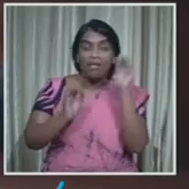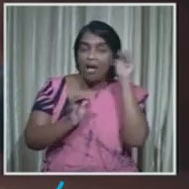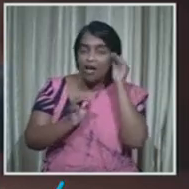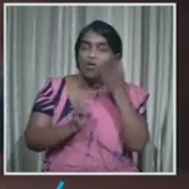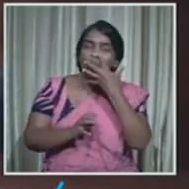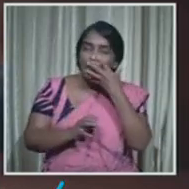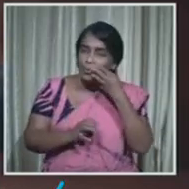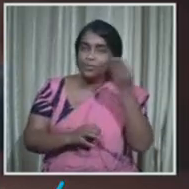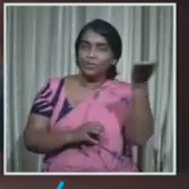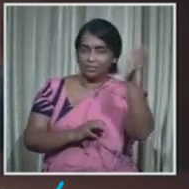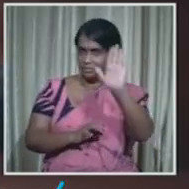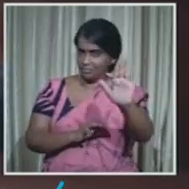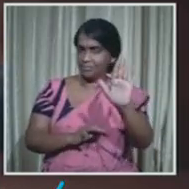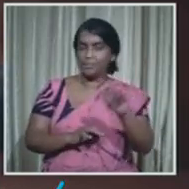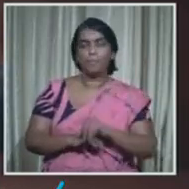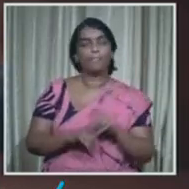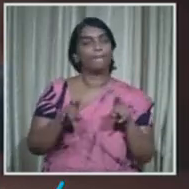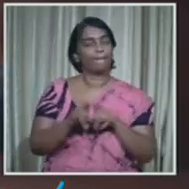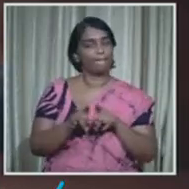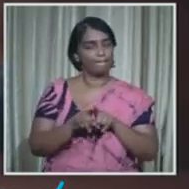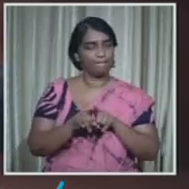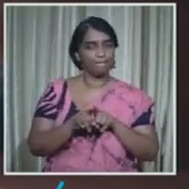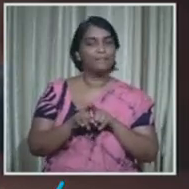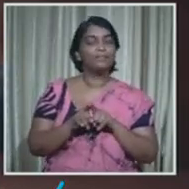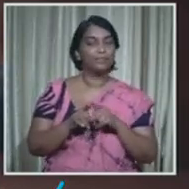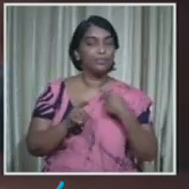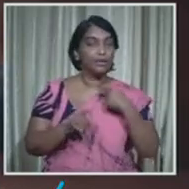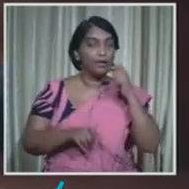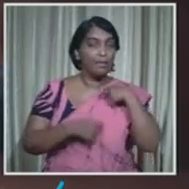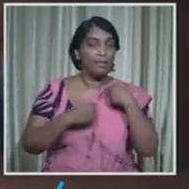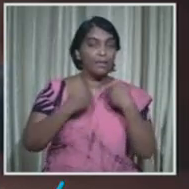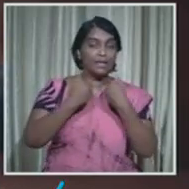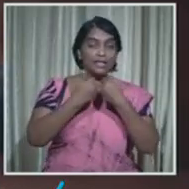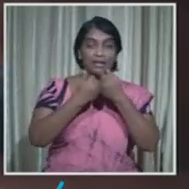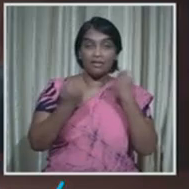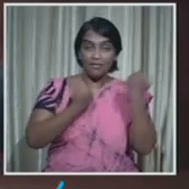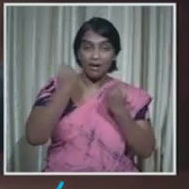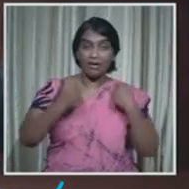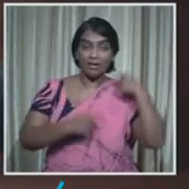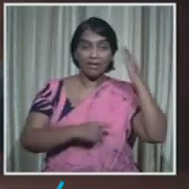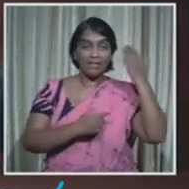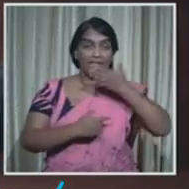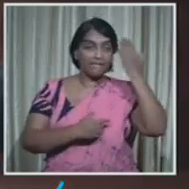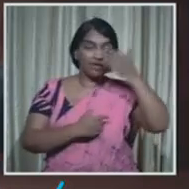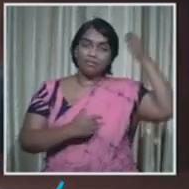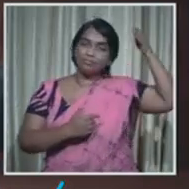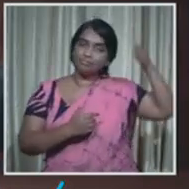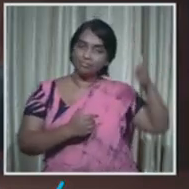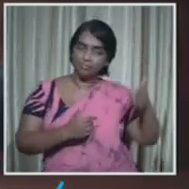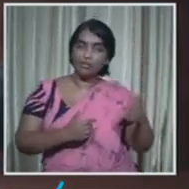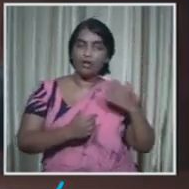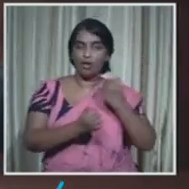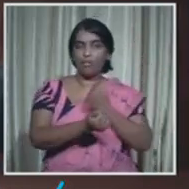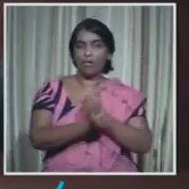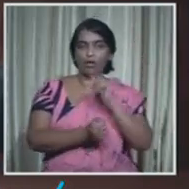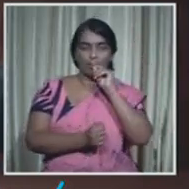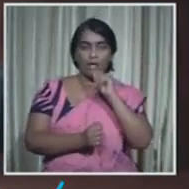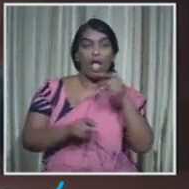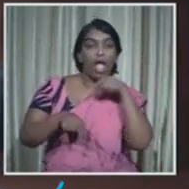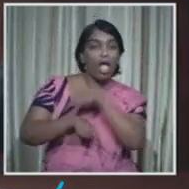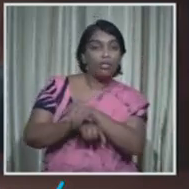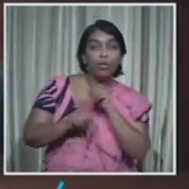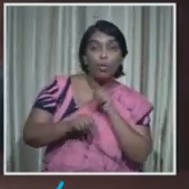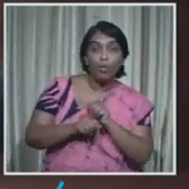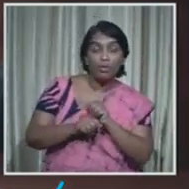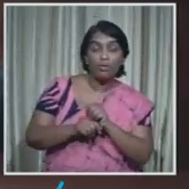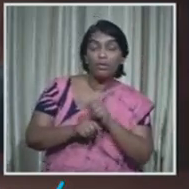හරිද ඊට පස්සේ ගරු කතානායකතුමනි මා ජනේලේ වී ස්ක්‍රීන් එක පාස් කර සායතන පොලිස් නිලධාරී කිව්වා ඇතුළේ ඉන්න කවුද කියලා කතා කරන්න